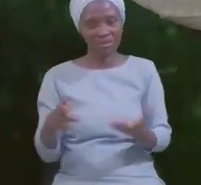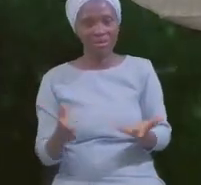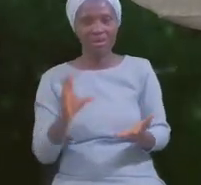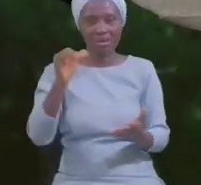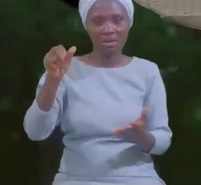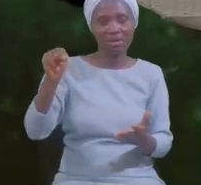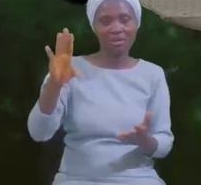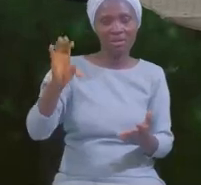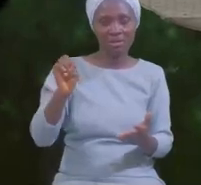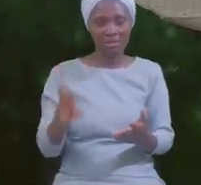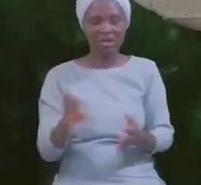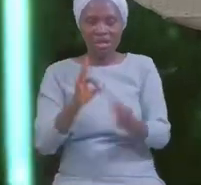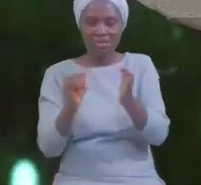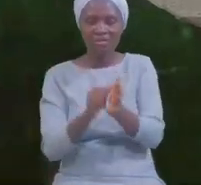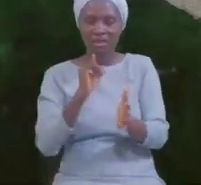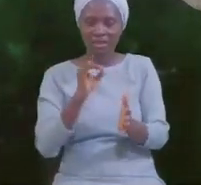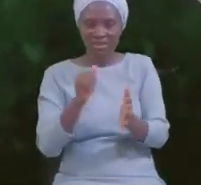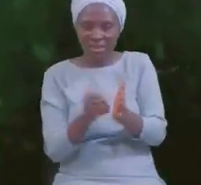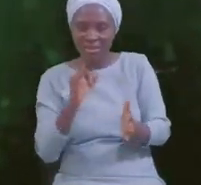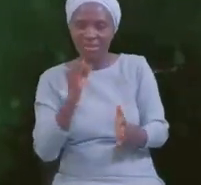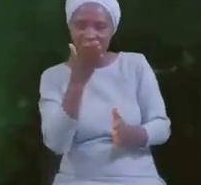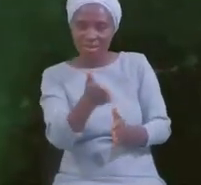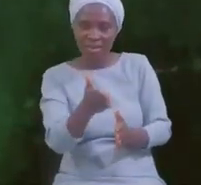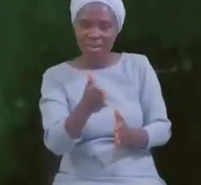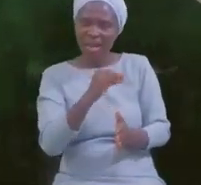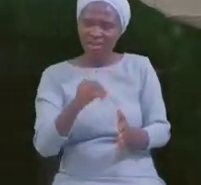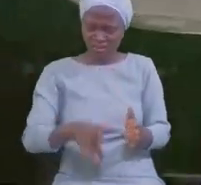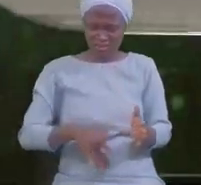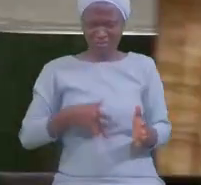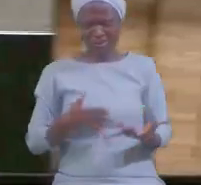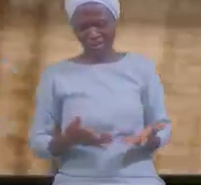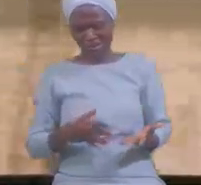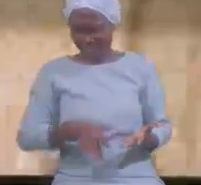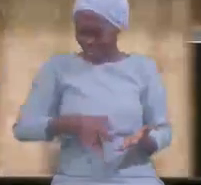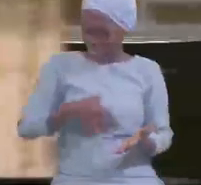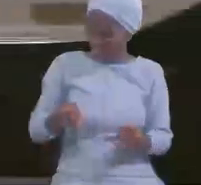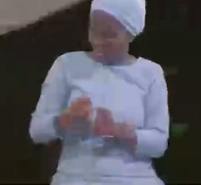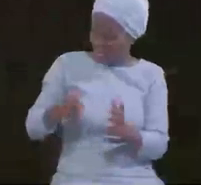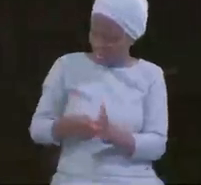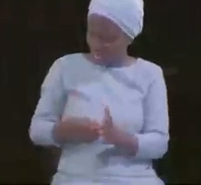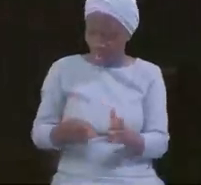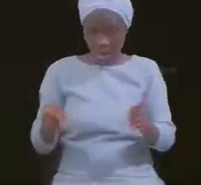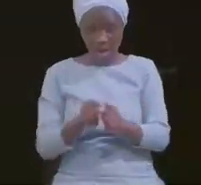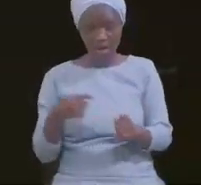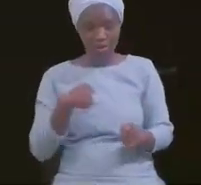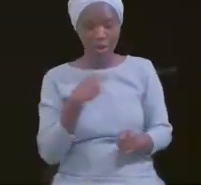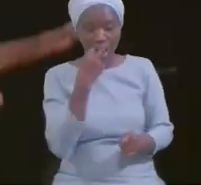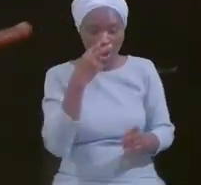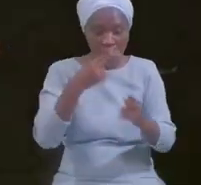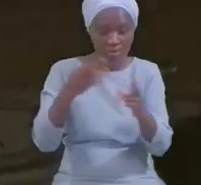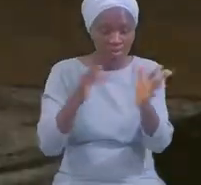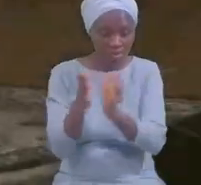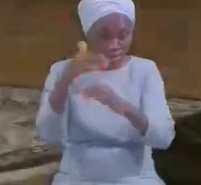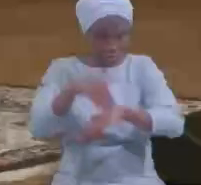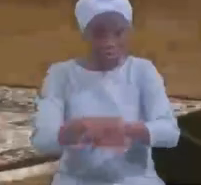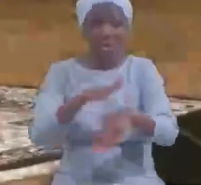au-dedans, et vous dites que je le sens de cette manière, à la mention du nom de Jésus ce soir, toutes vos douleurs,